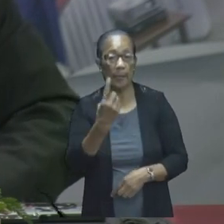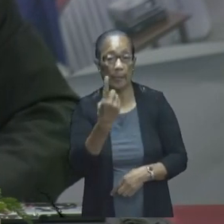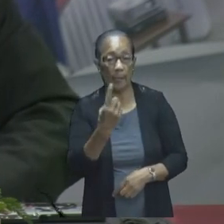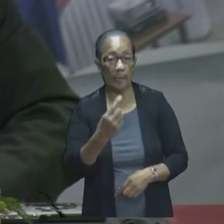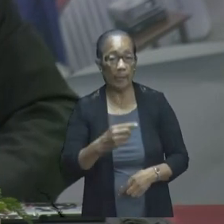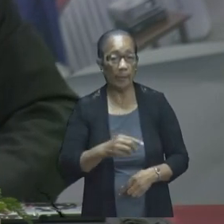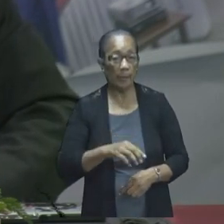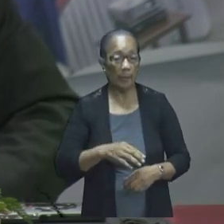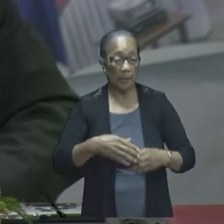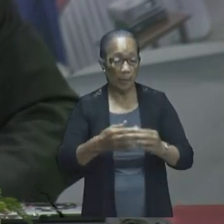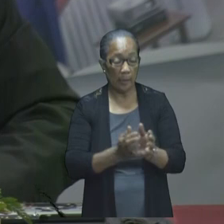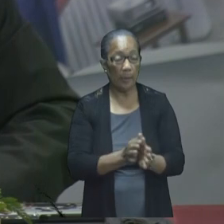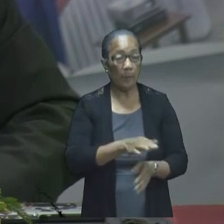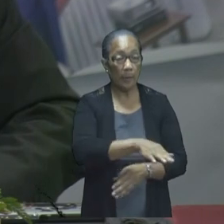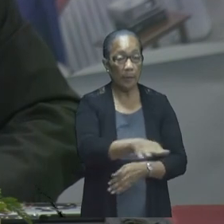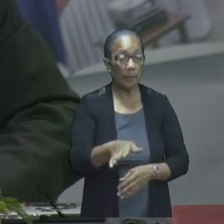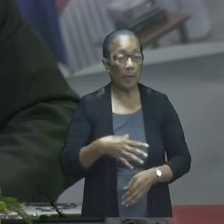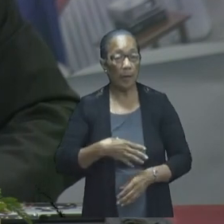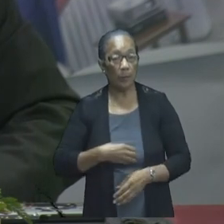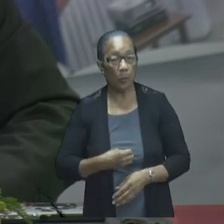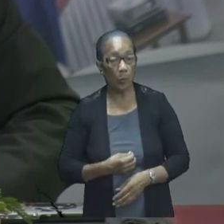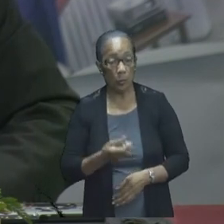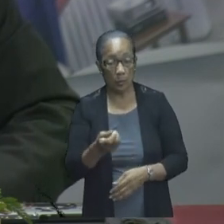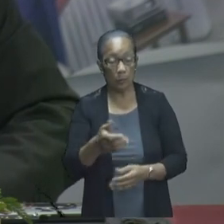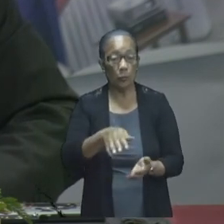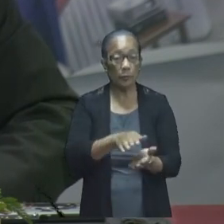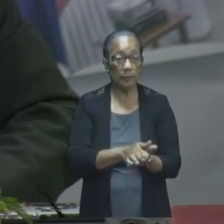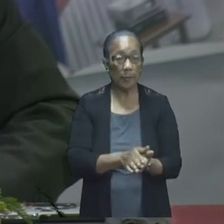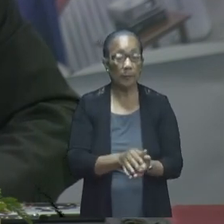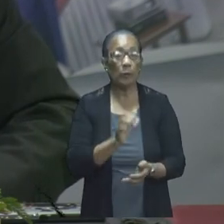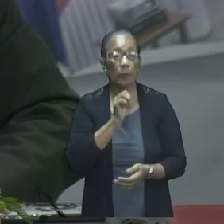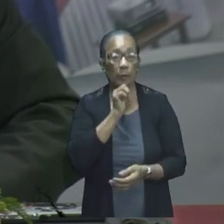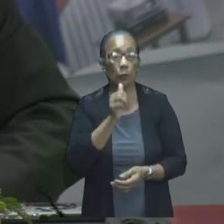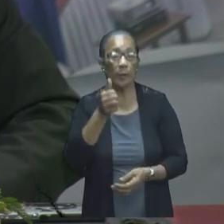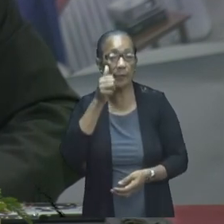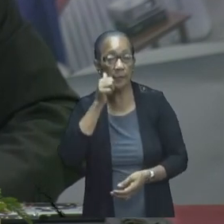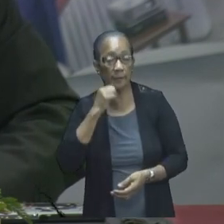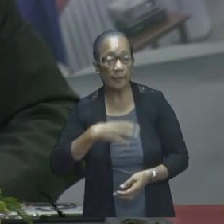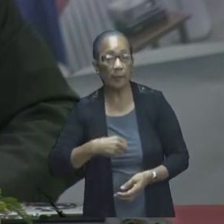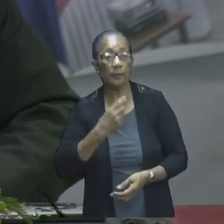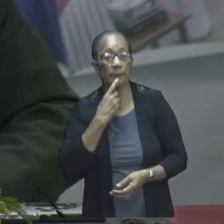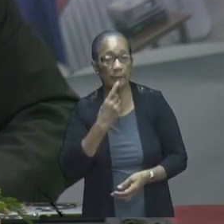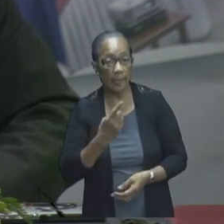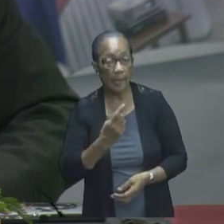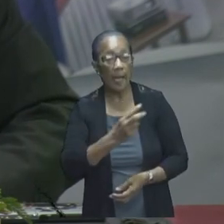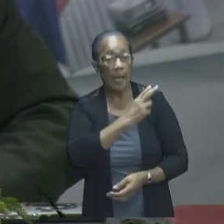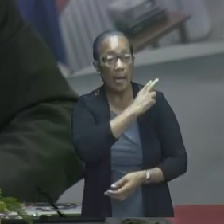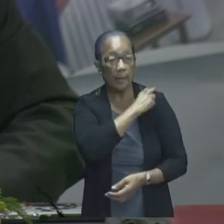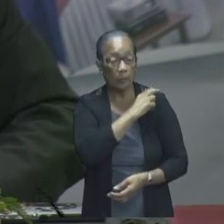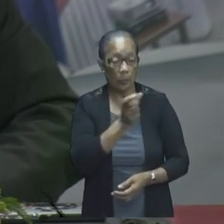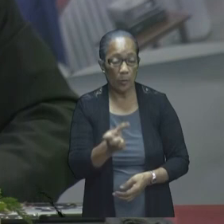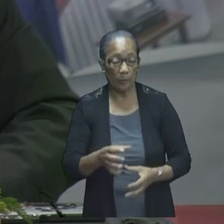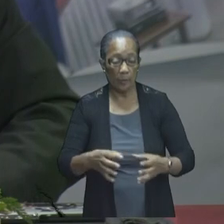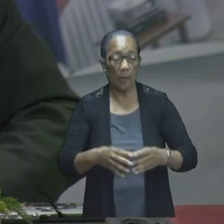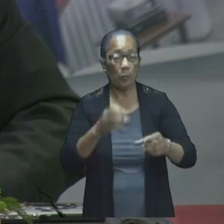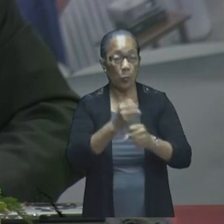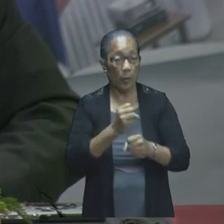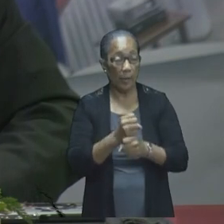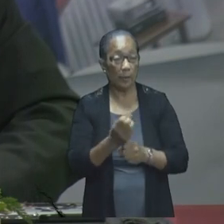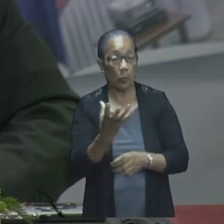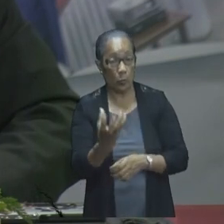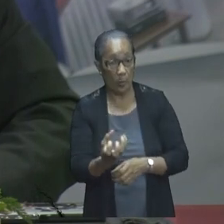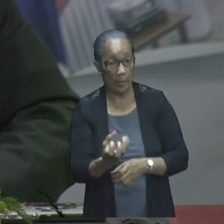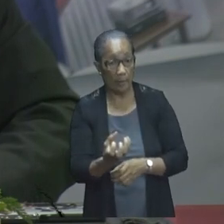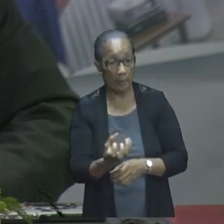ook enorm file budgetten en dat is wat we gisteren ook gezegd hebben aan de burgum is dat ook graag samenwerken willen en liefst